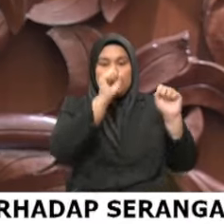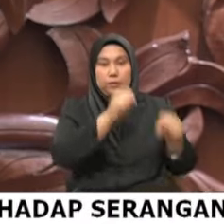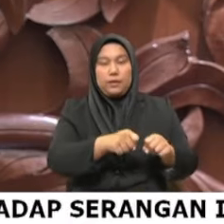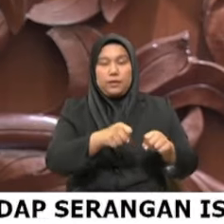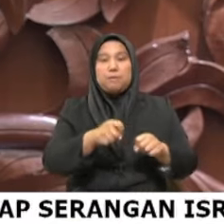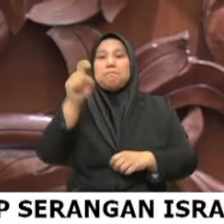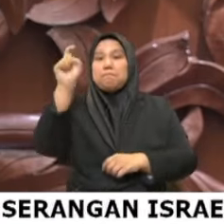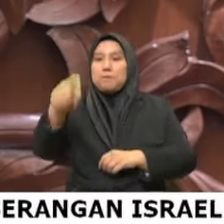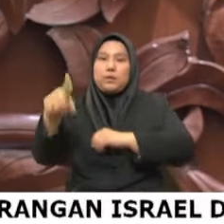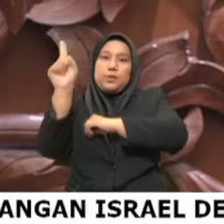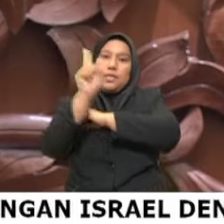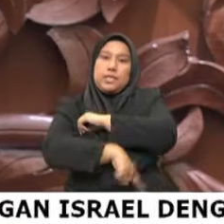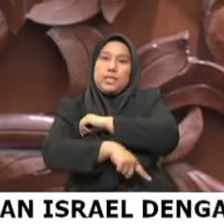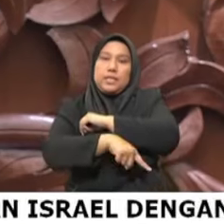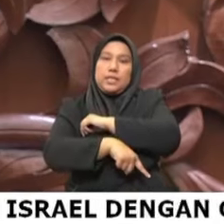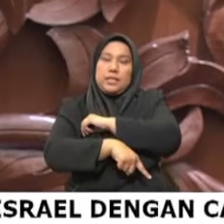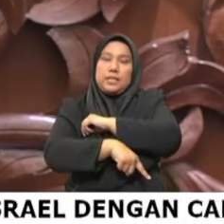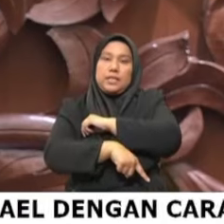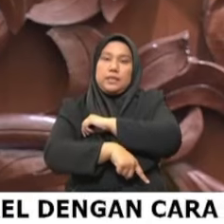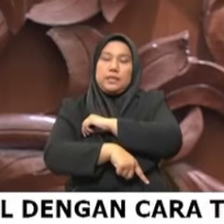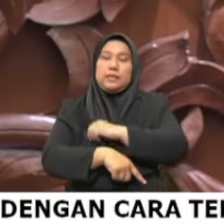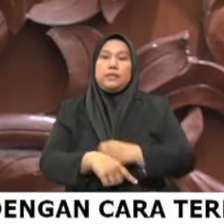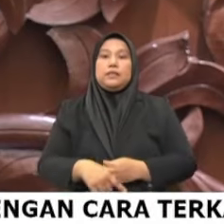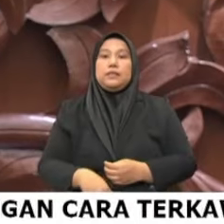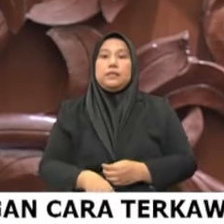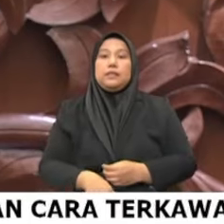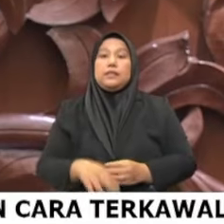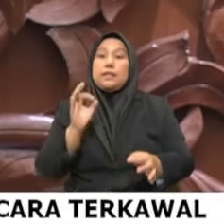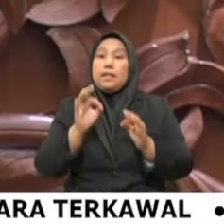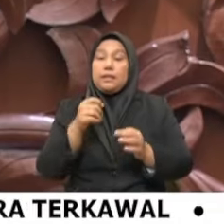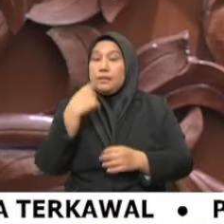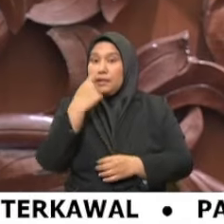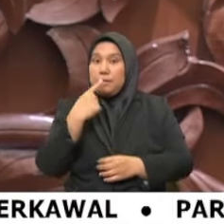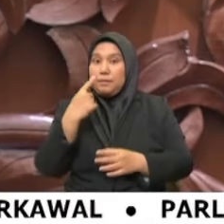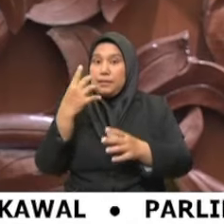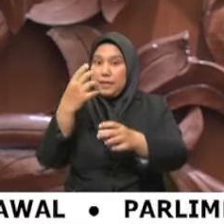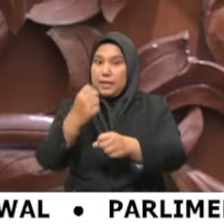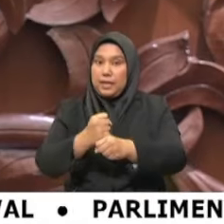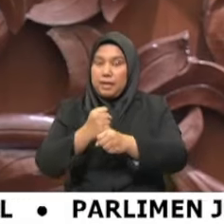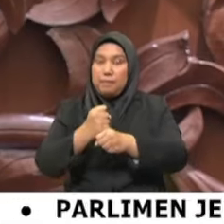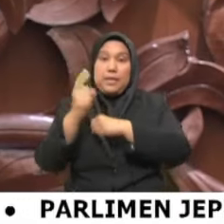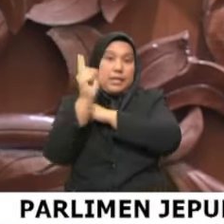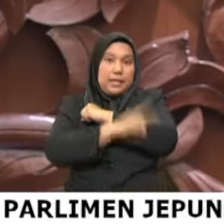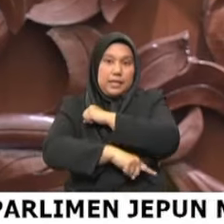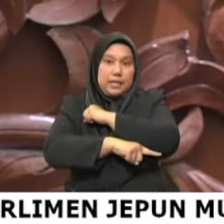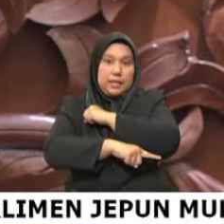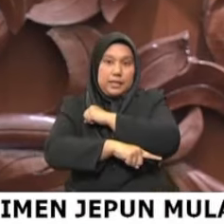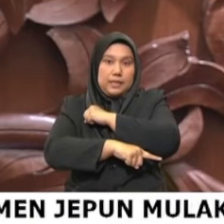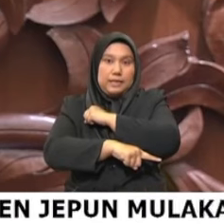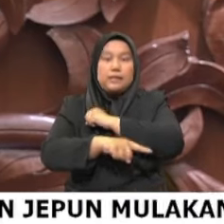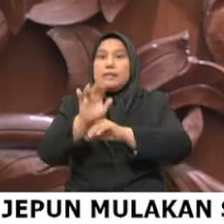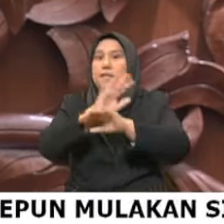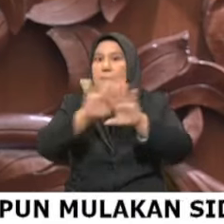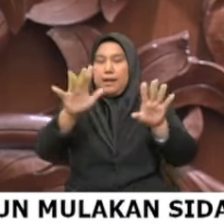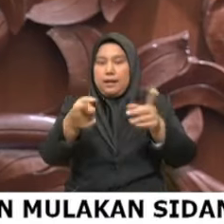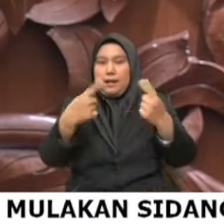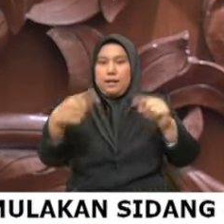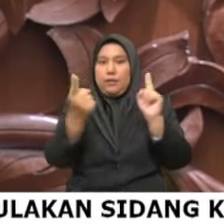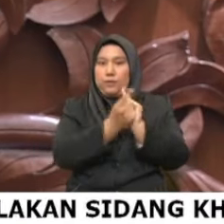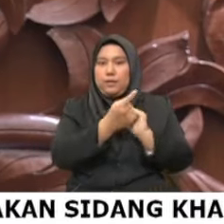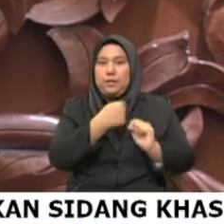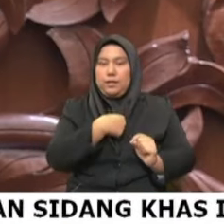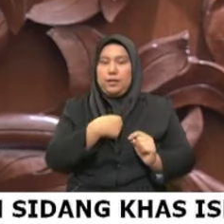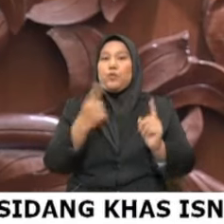compound. Jadi kalau ahli merumah dapat compound, jangan jumpa saya. Saya kalau jumpa saya suruh doublekan